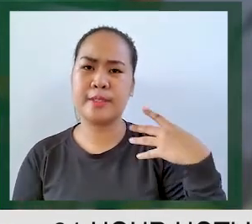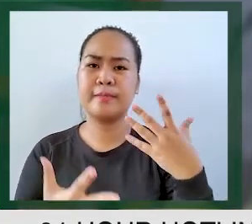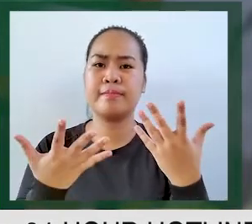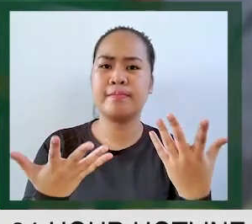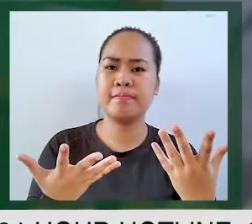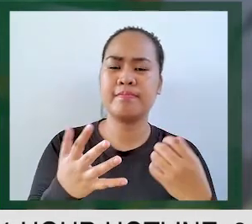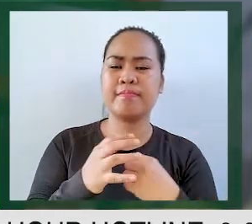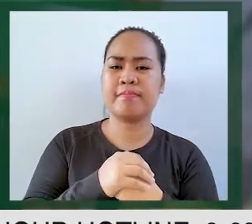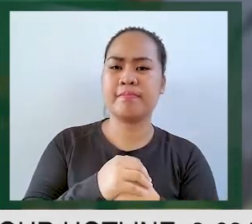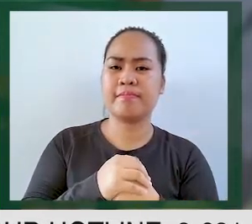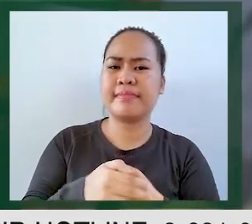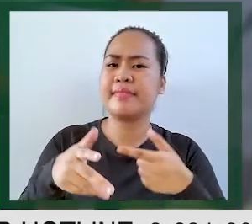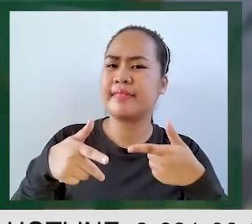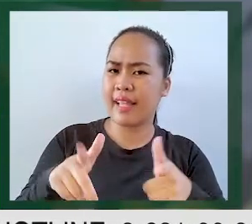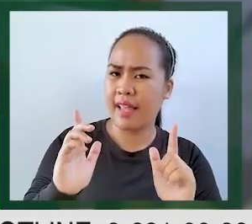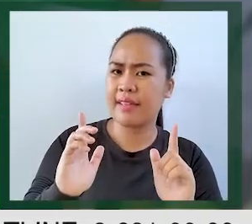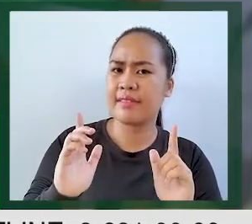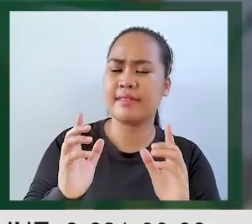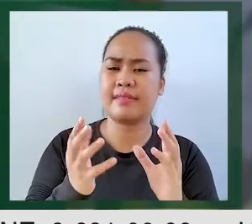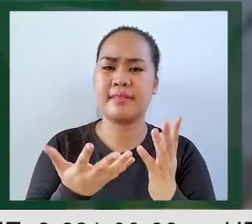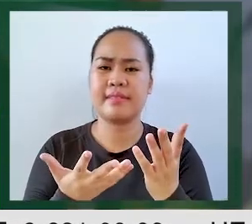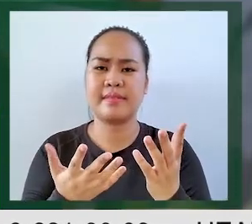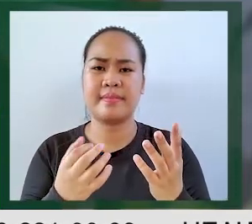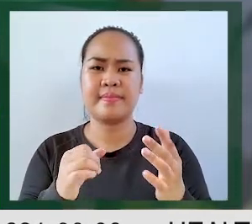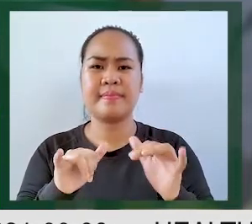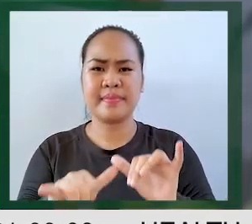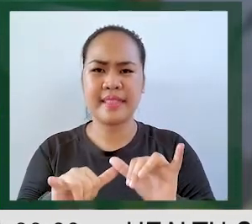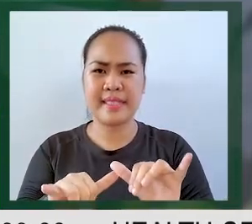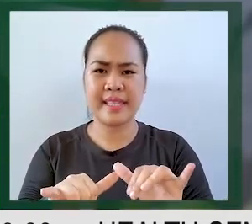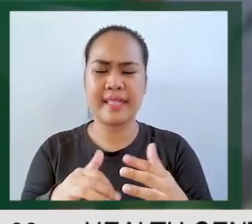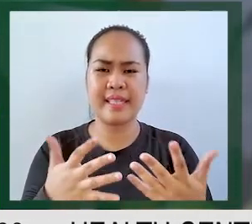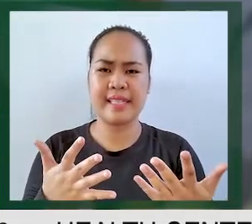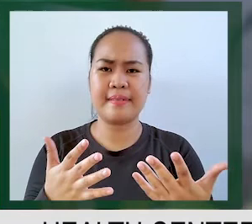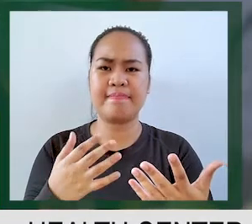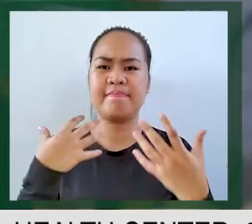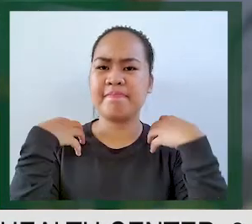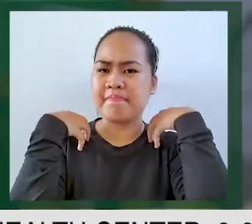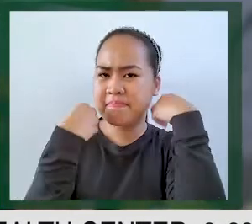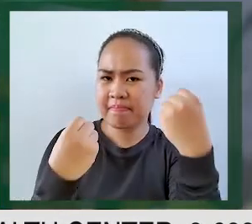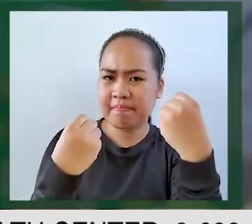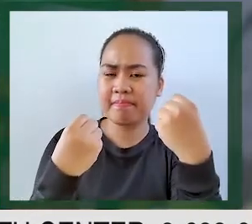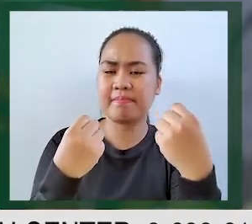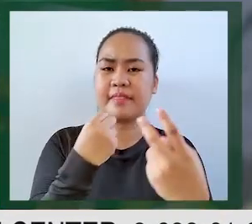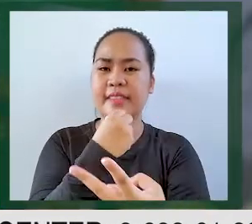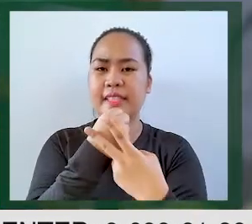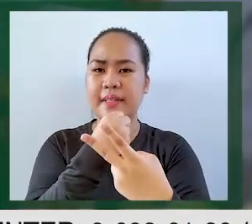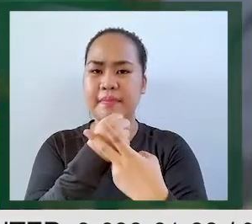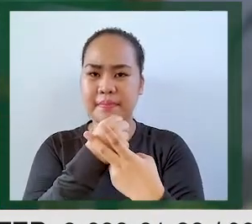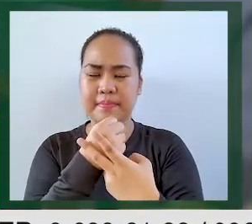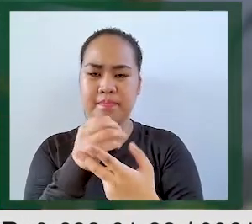no. Marami kami nakukuhang feedbacks, no, from employees na nire-report yung kanilang